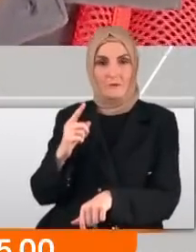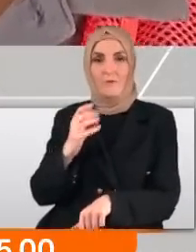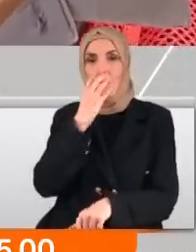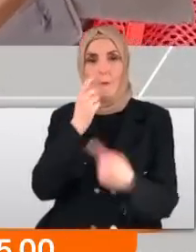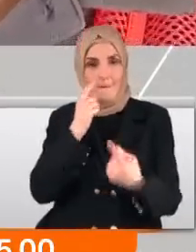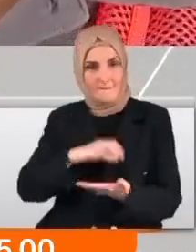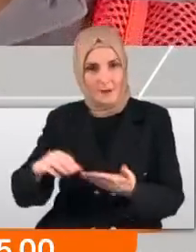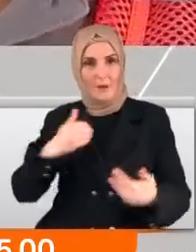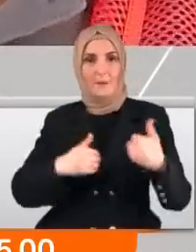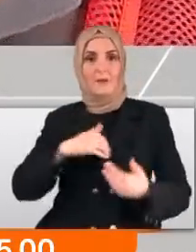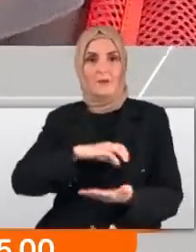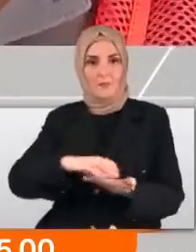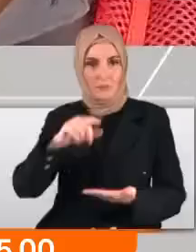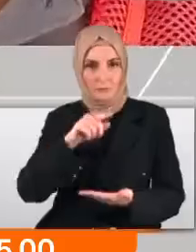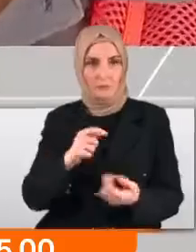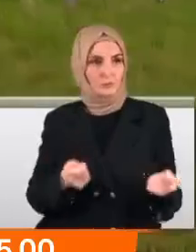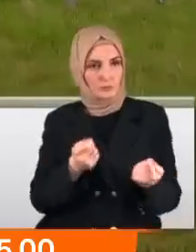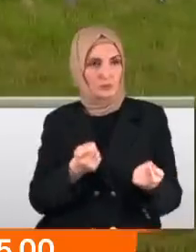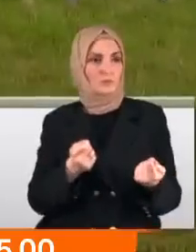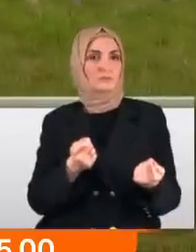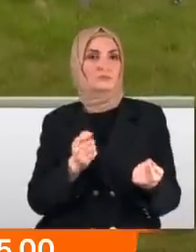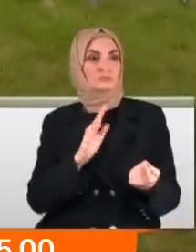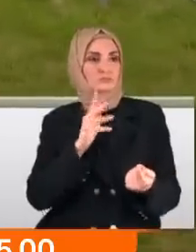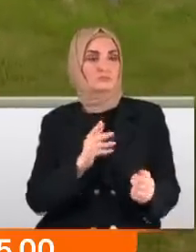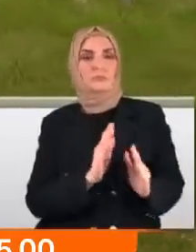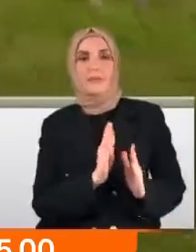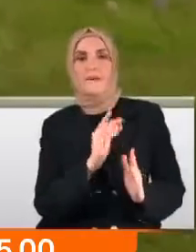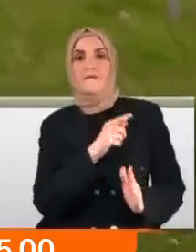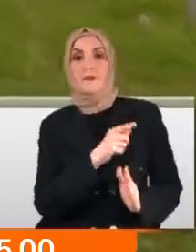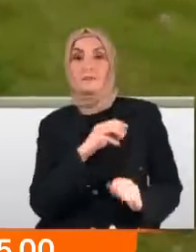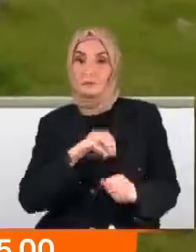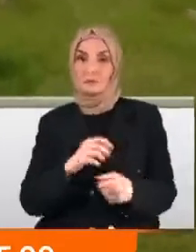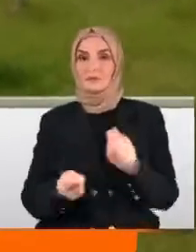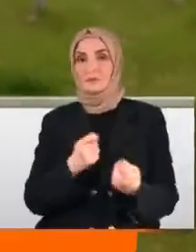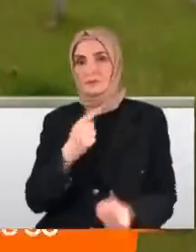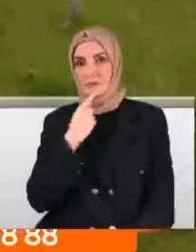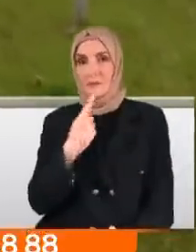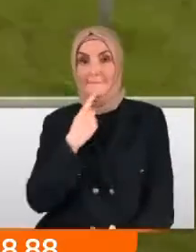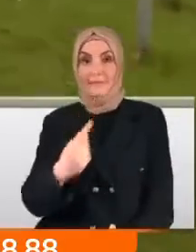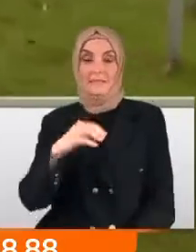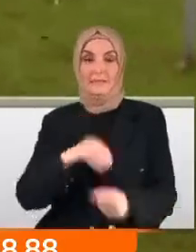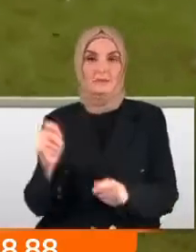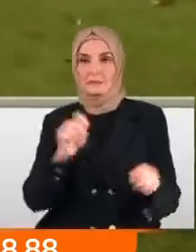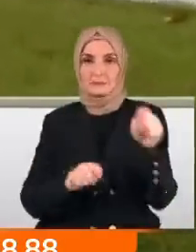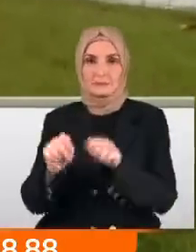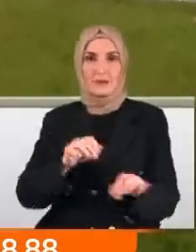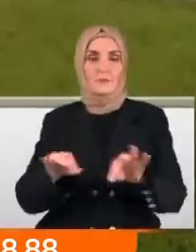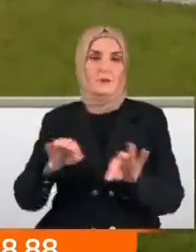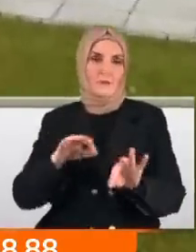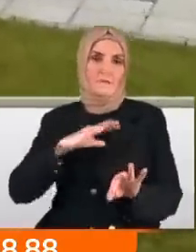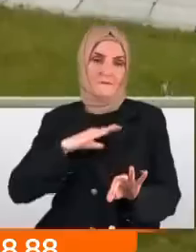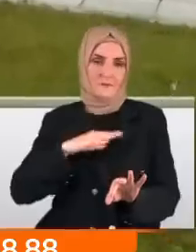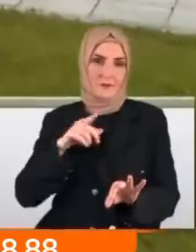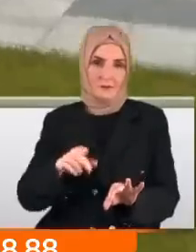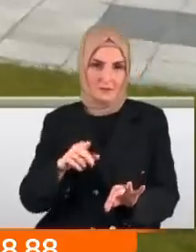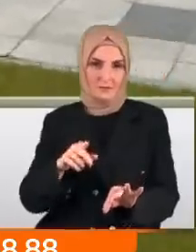diğer birimlerin çalışır vaziyette kalmasını sağlamak. Yapımı bir sene içinde tamamlanması planlanan dev hastaneye ulaşımsa